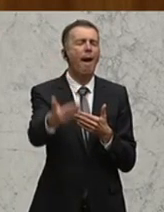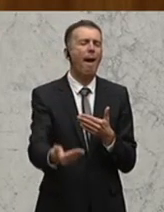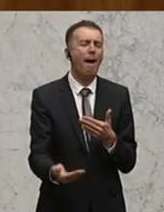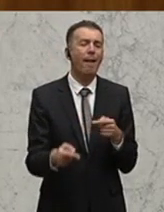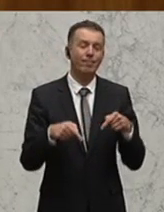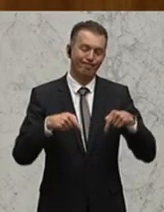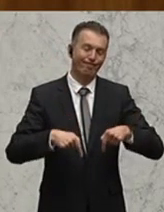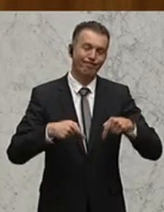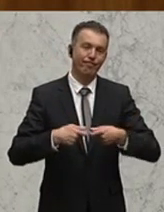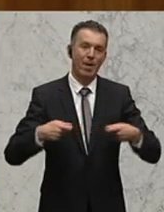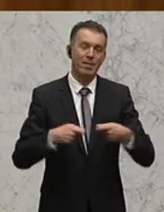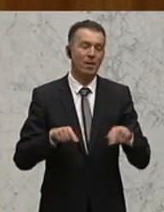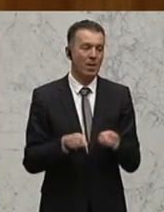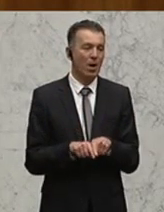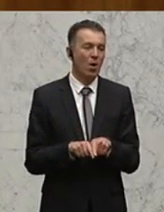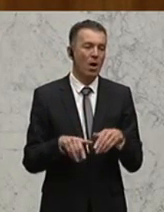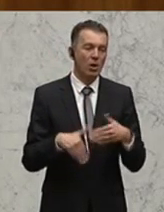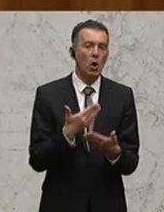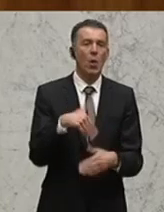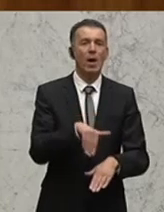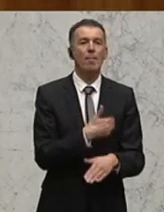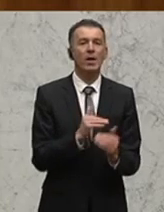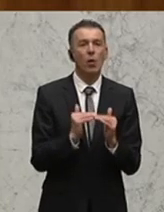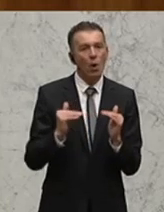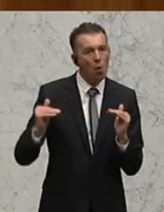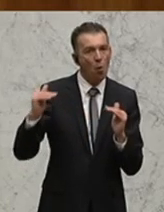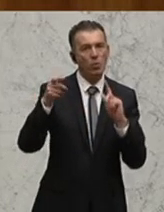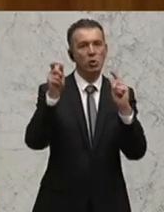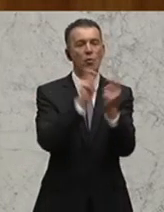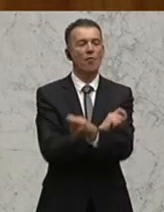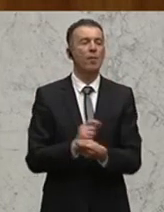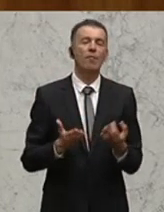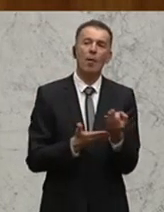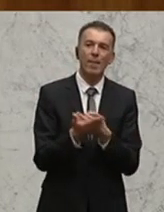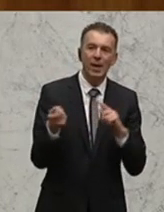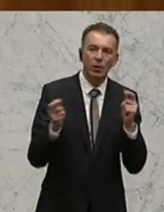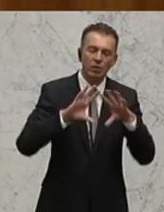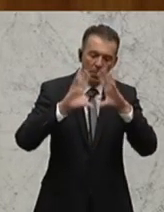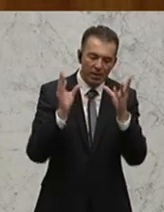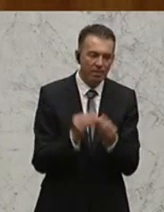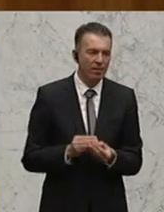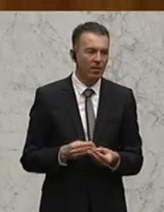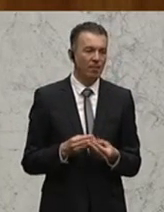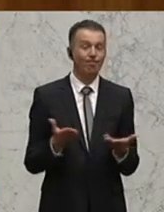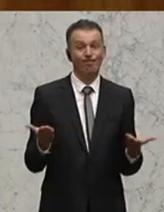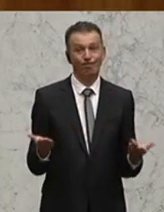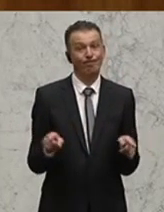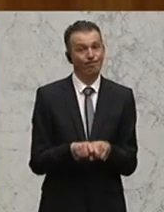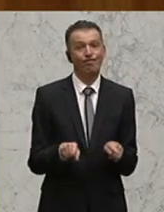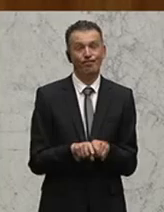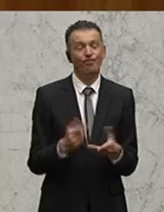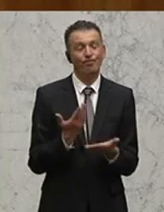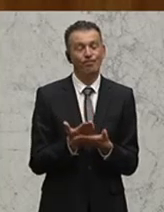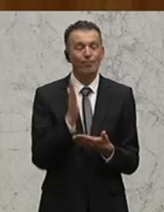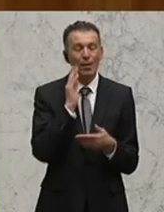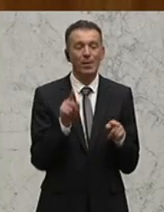diesen Maßnahmen wie neue Matura, Oberstufenreform, Bildungsreform insgesamt, das wird auch dort so sein. Und daher bitte